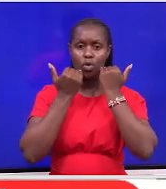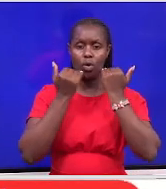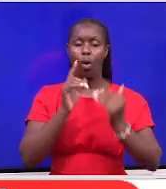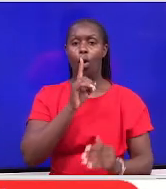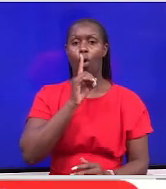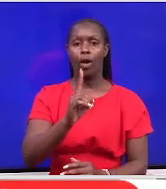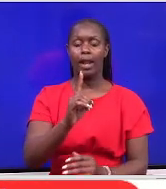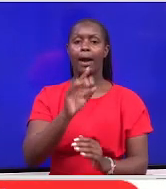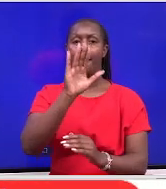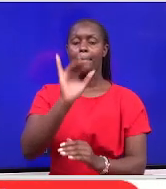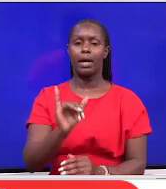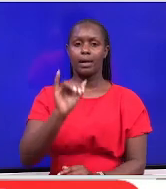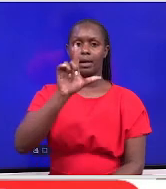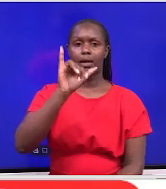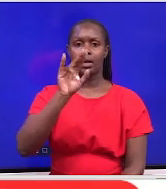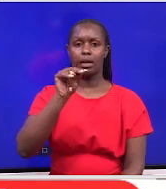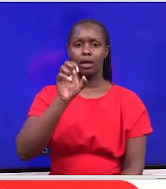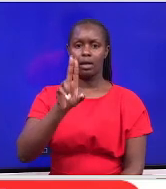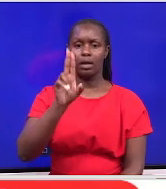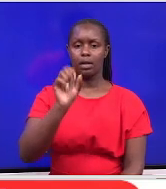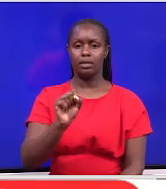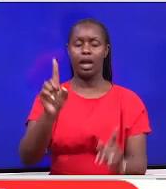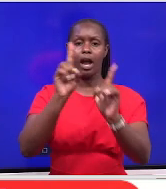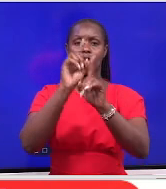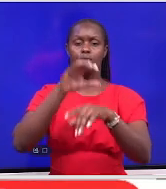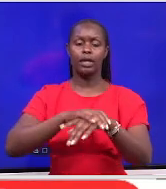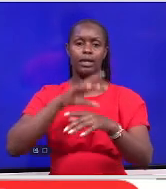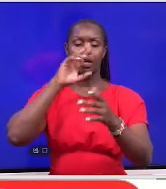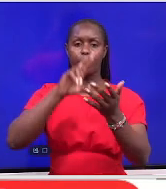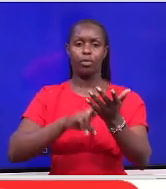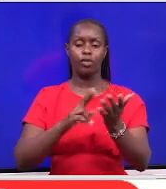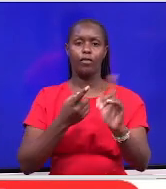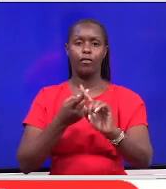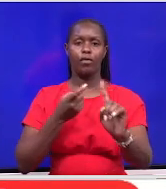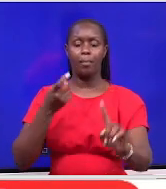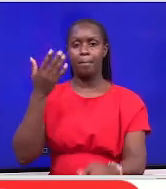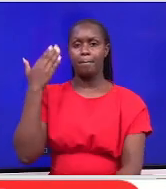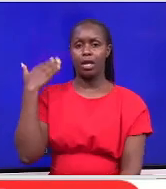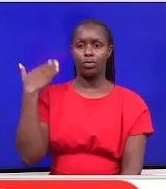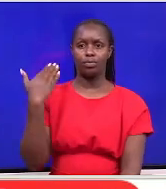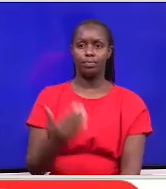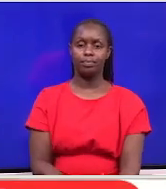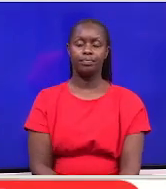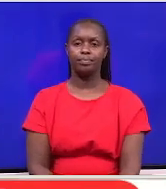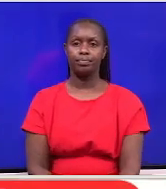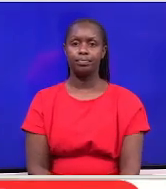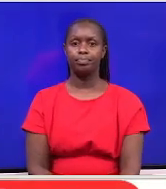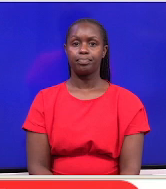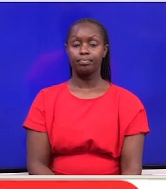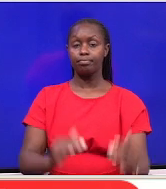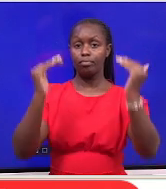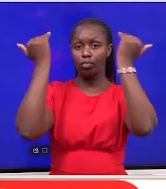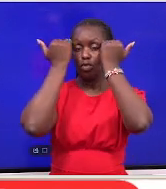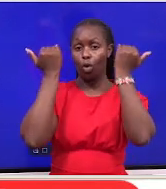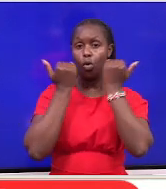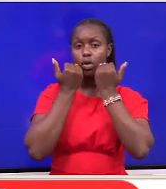Jaji Linus Kasan, kama anavyotuarifu ripota wetu wa Meru John Java Kiania. Mahakama kuu ya